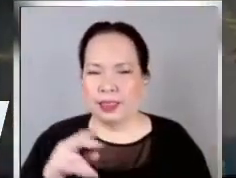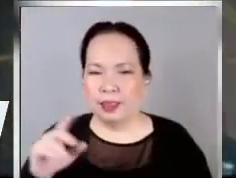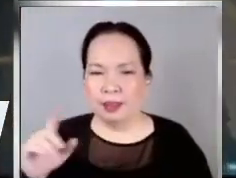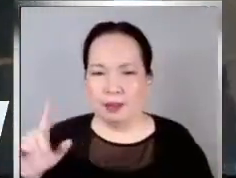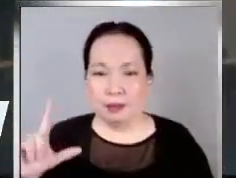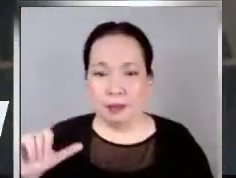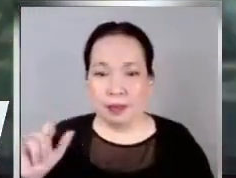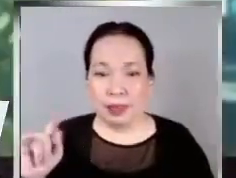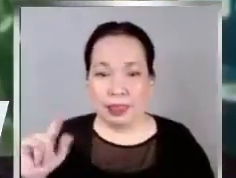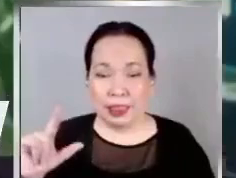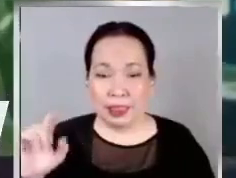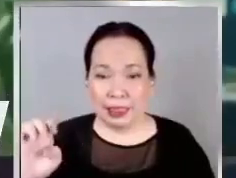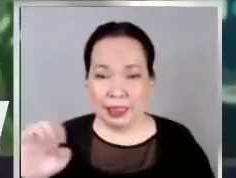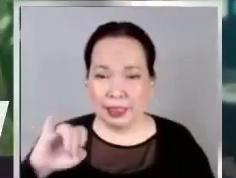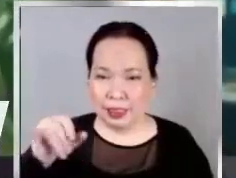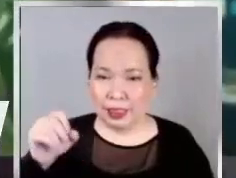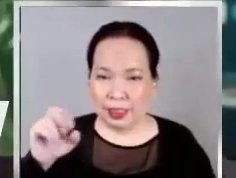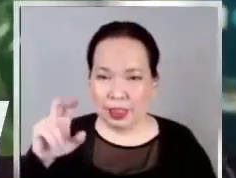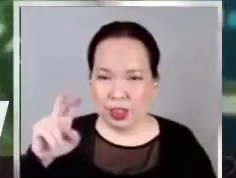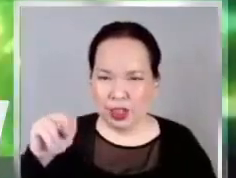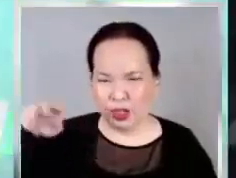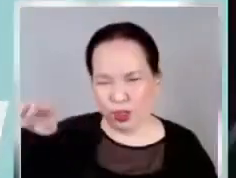Landicho sa Voltes 5 Legacy.